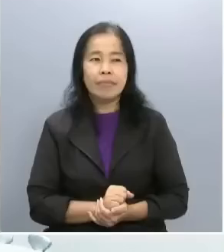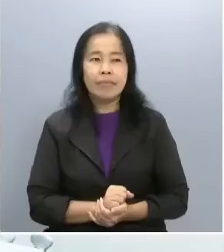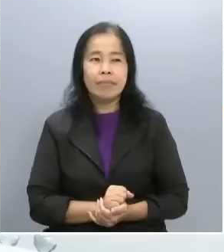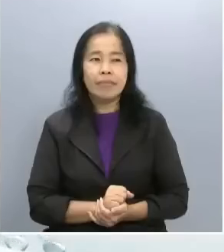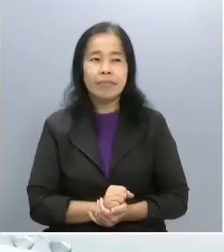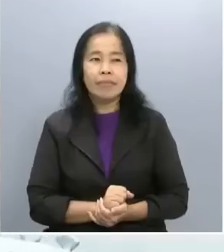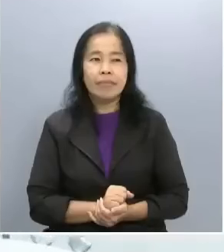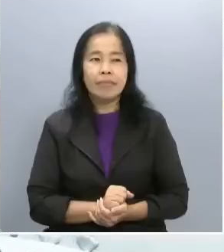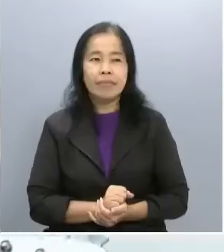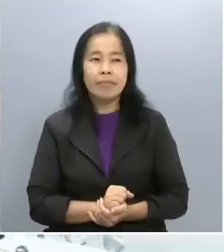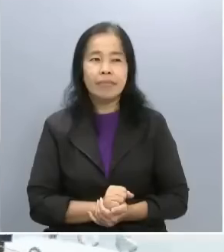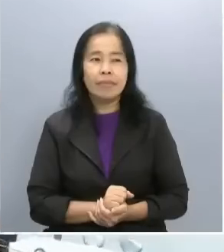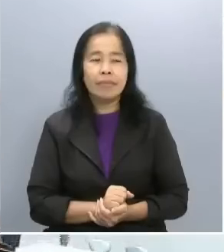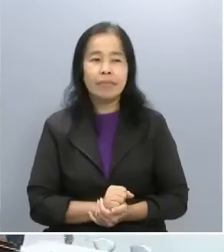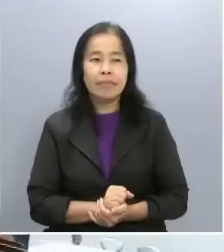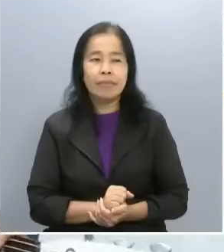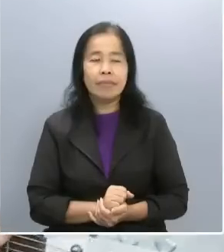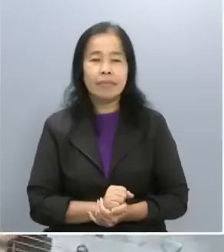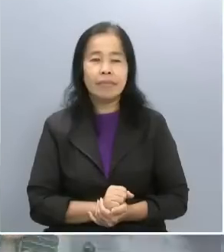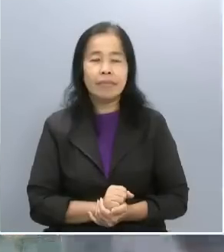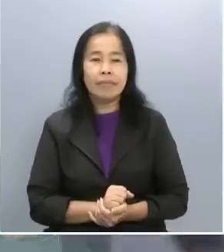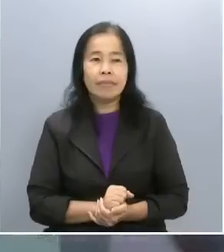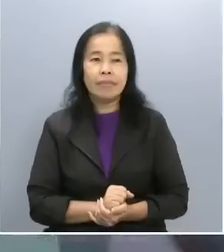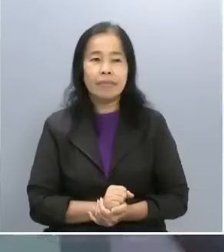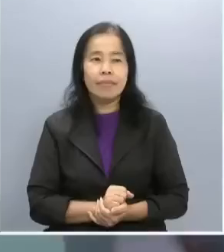มีความหมาย